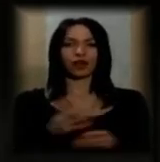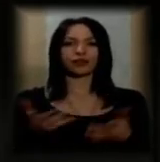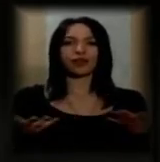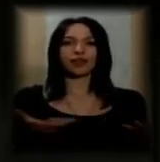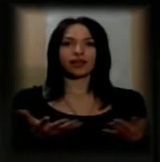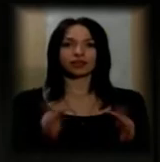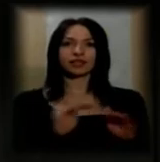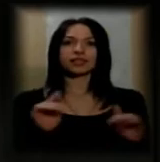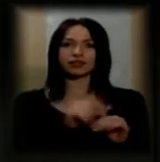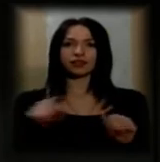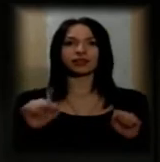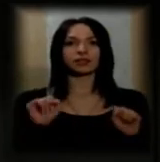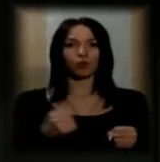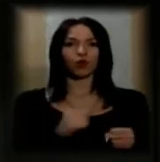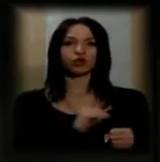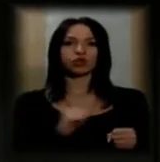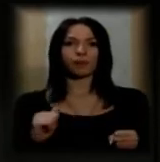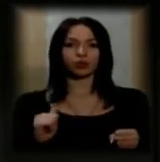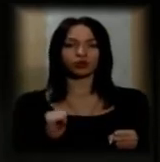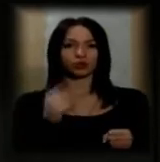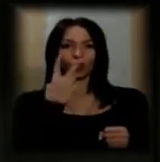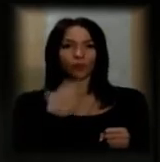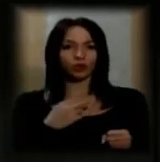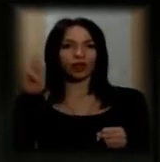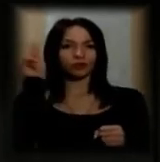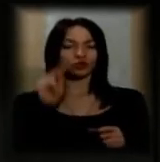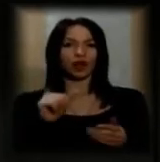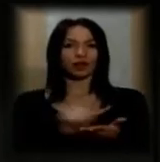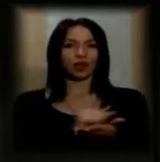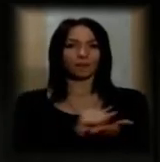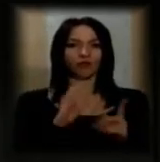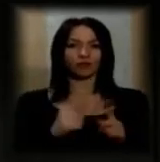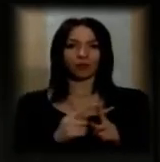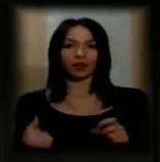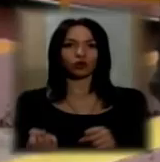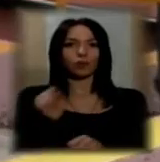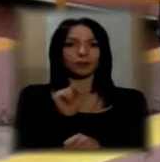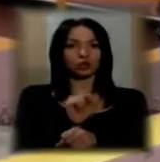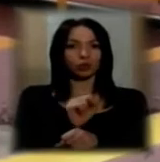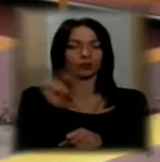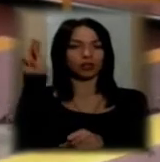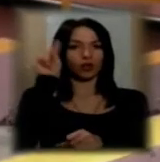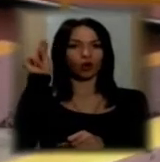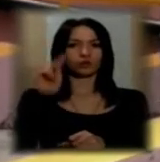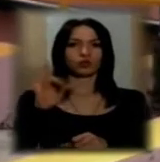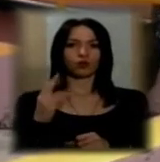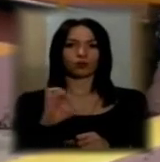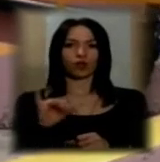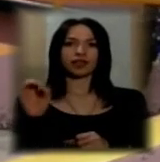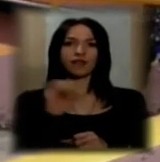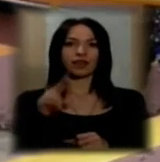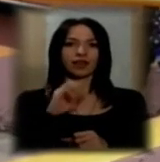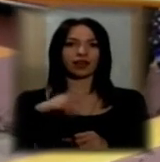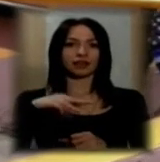зможуть самостійно опанувати навчальний матеріал в період призупинення освітнього процесу. Євгенія Демченкова – мати